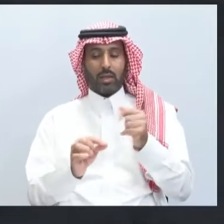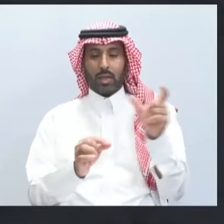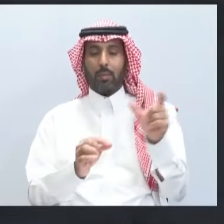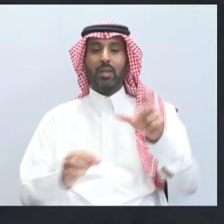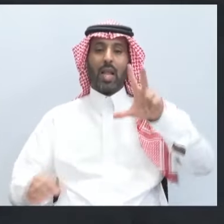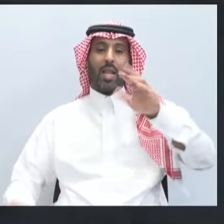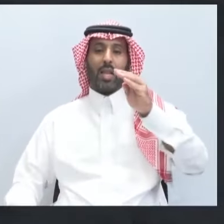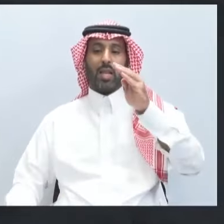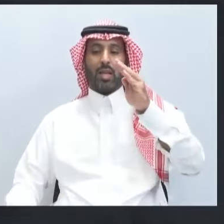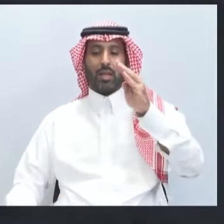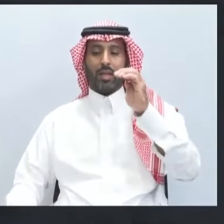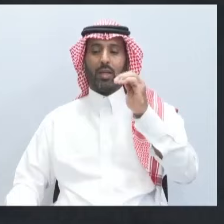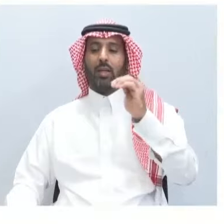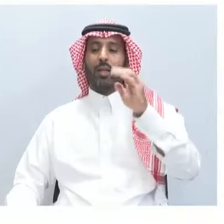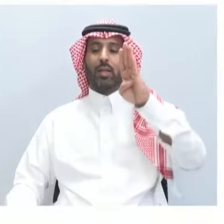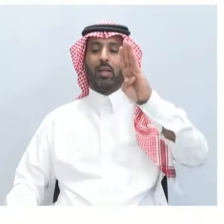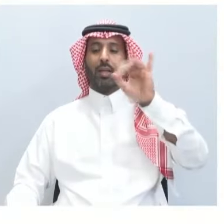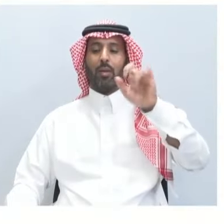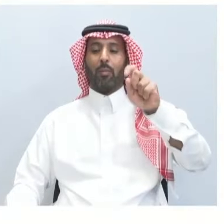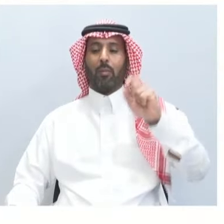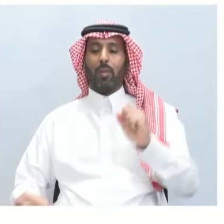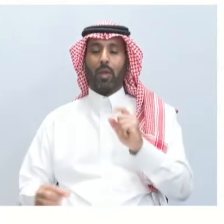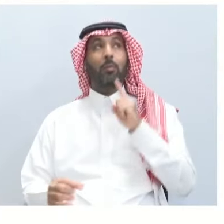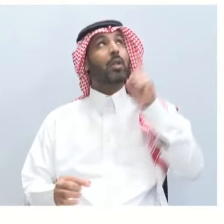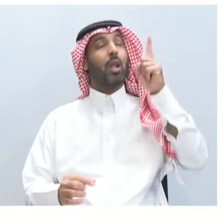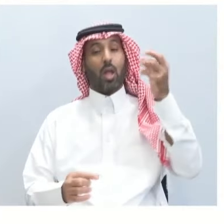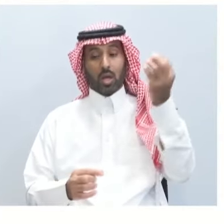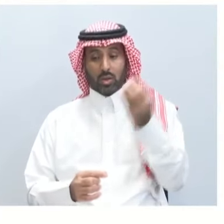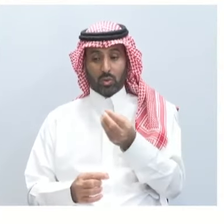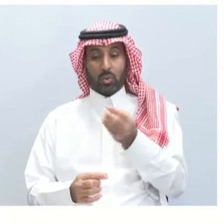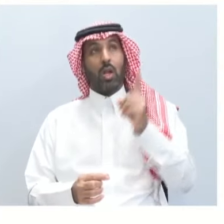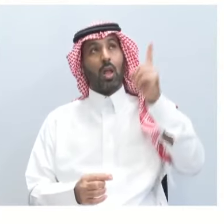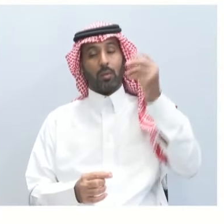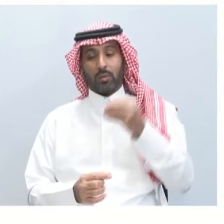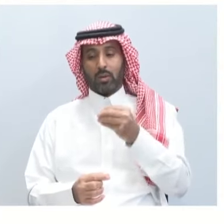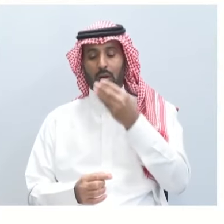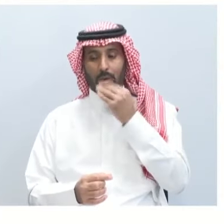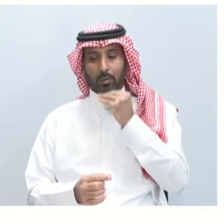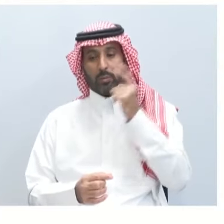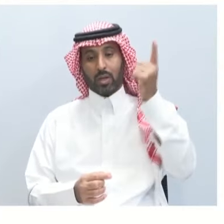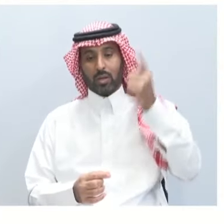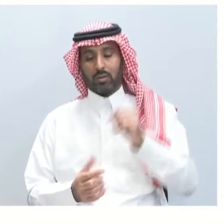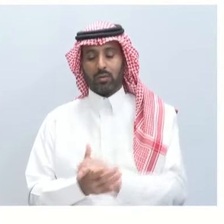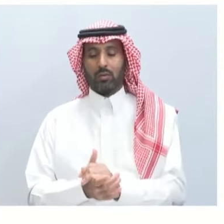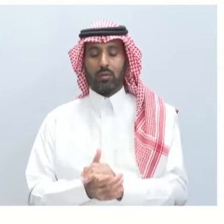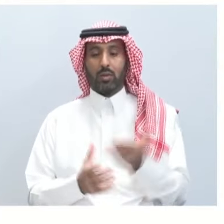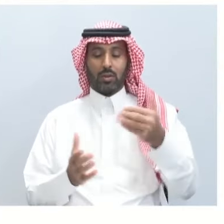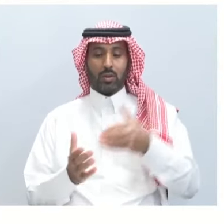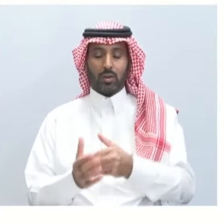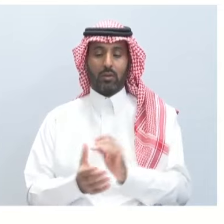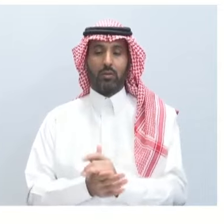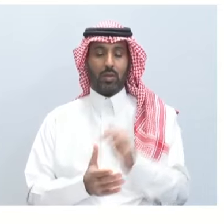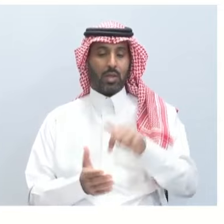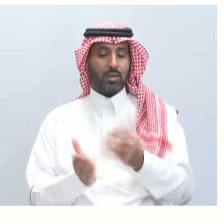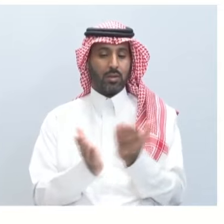الحكمه احسنتم نقول هي منحه الهيه ونعمه ربانيه بهذا نكون الحمد في